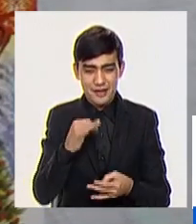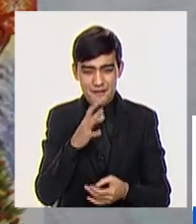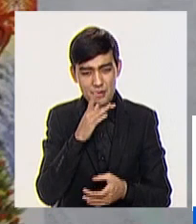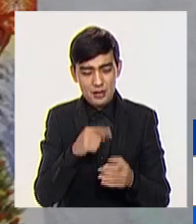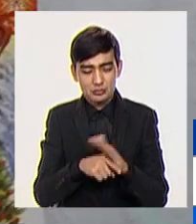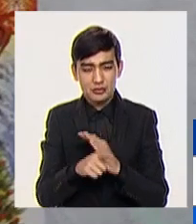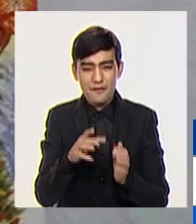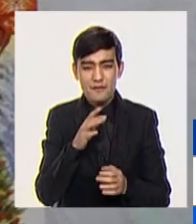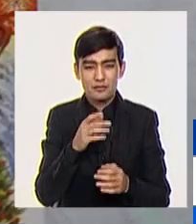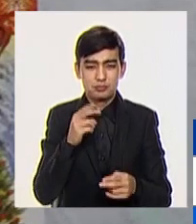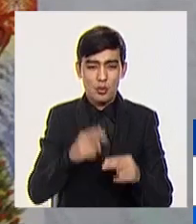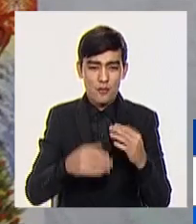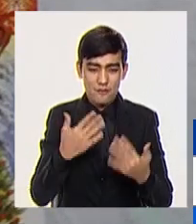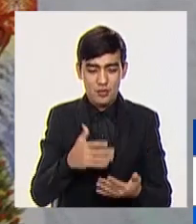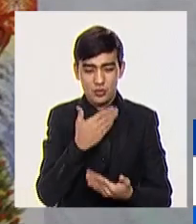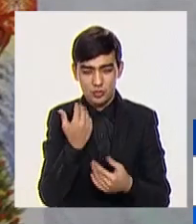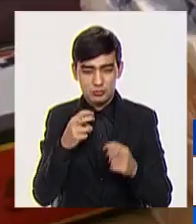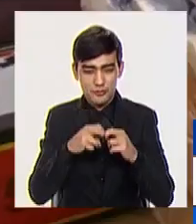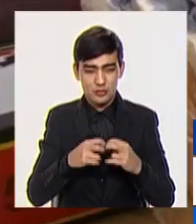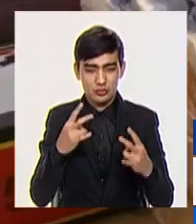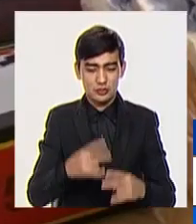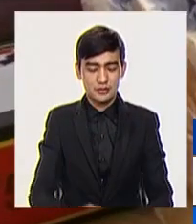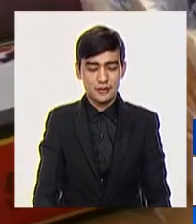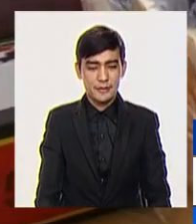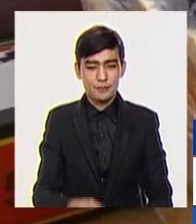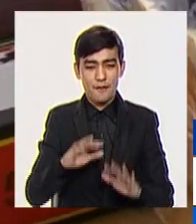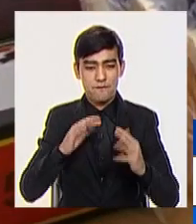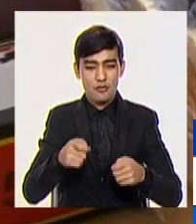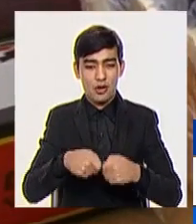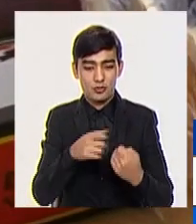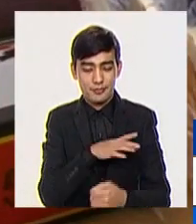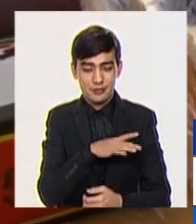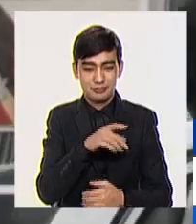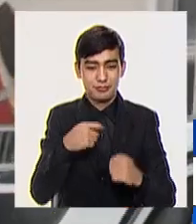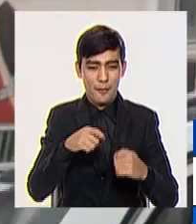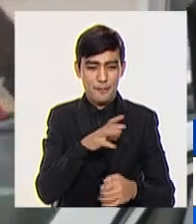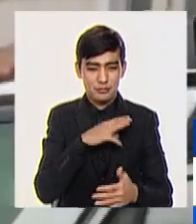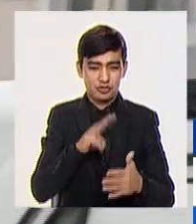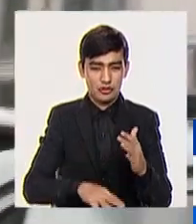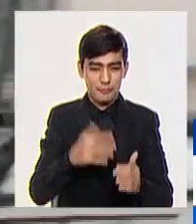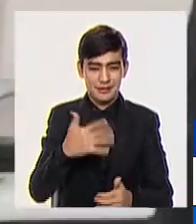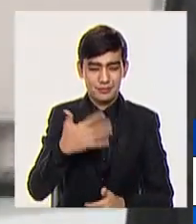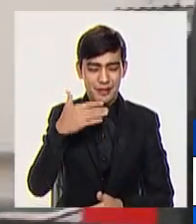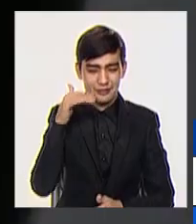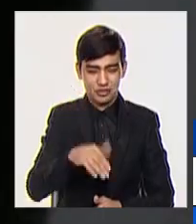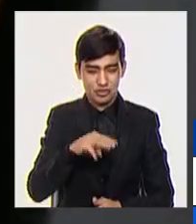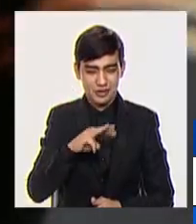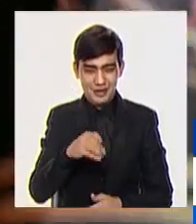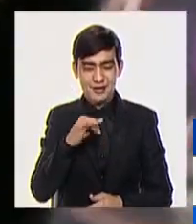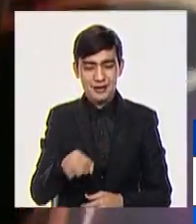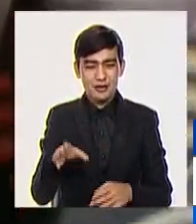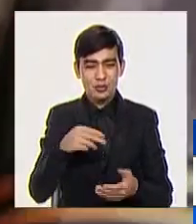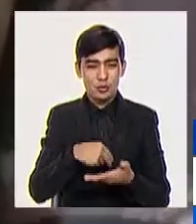годности товар не должен быть просрочен. В случае нарушений продавцам выписывают штраф 55 тысяч и просят